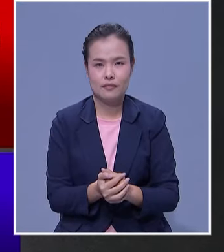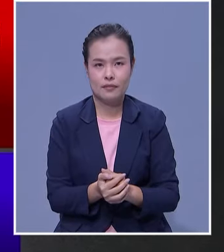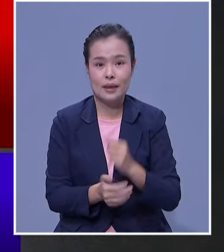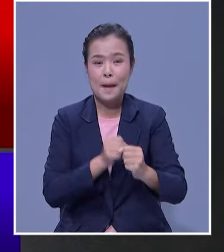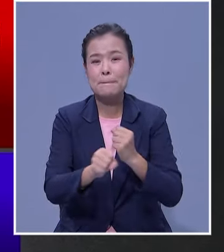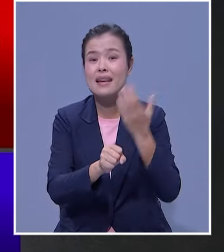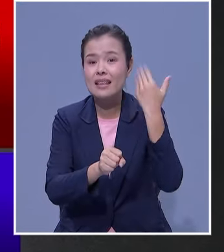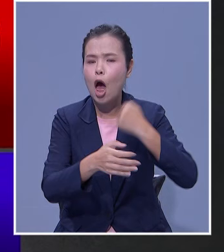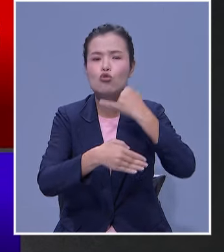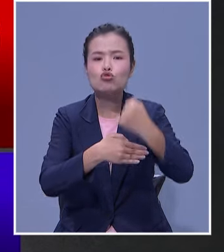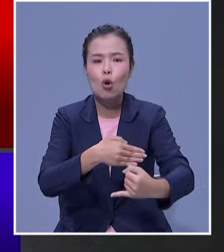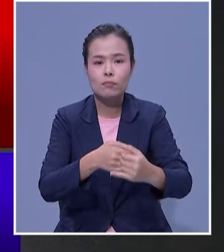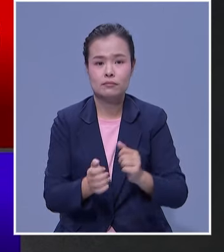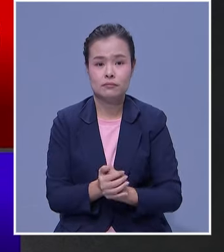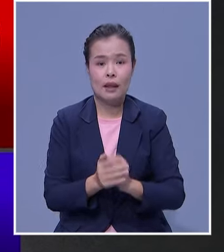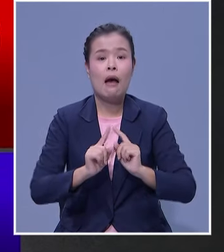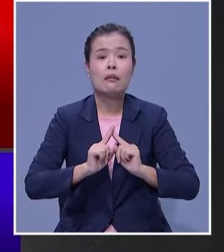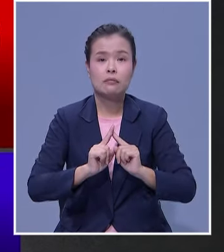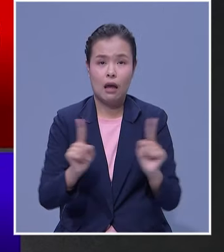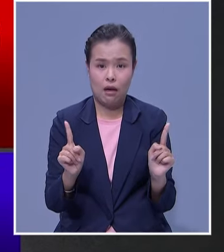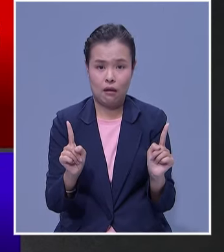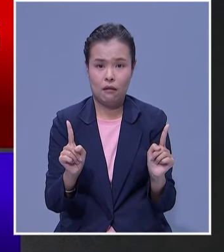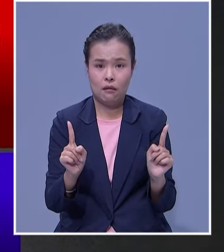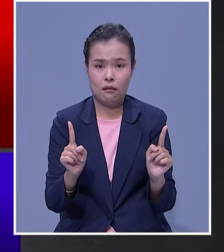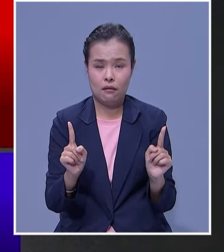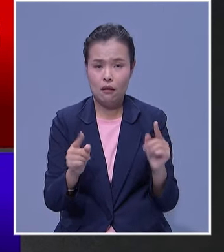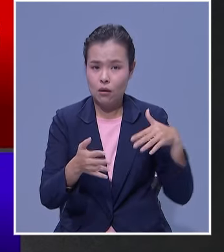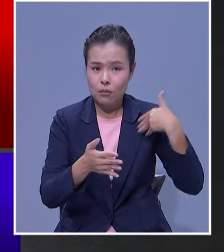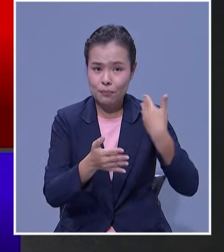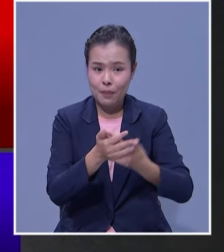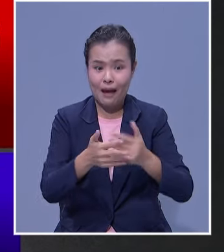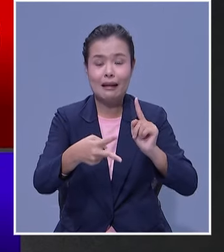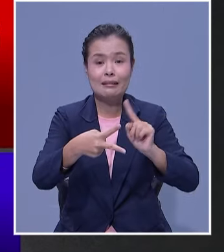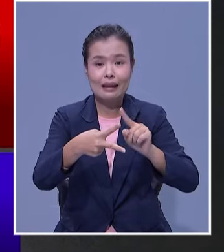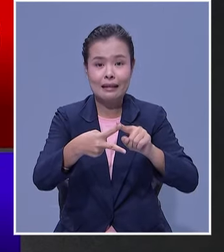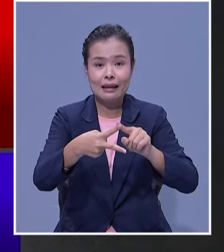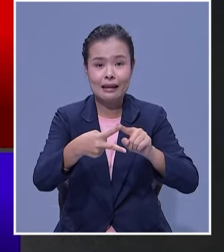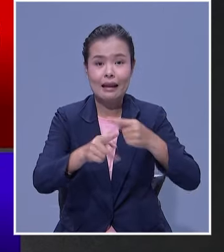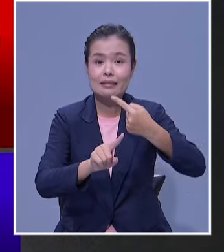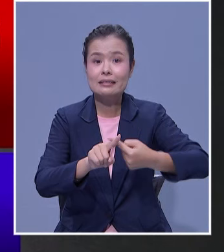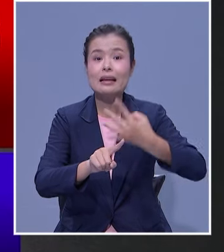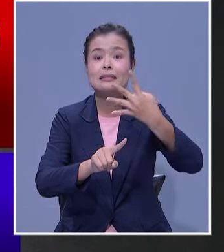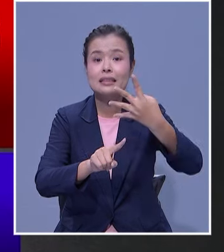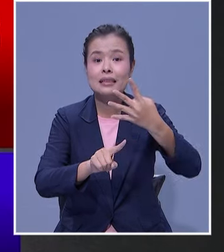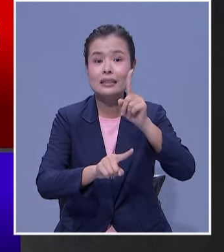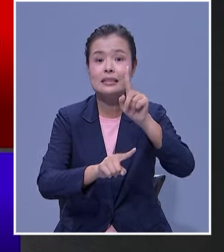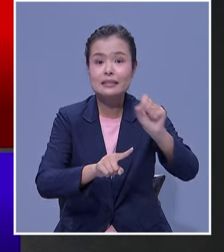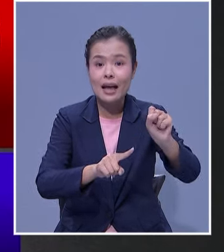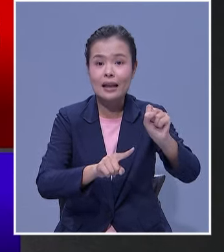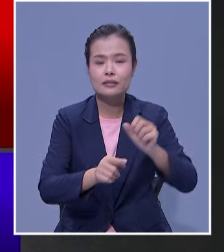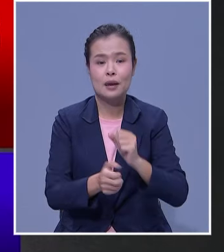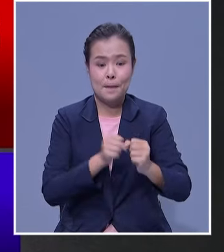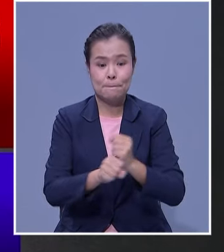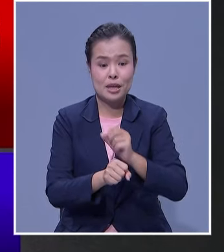ปีที่แล้วแหละให้จบไปแต่ปรากฏว่าพอถึงเวลางวดแรกที่สัญญาว่าจะจ่าย 100,000 เดือนเมษา66ใช่